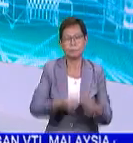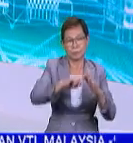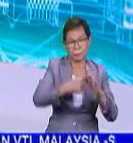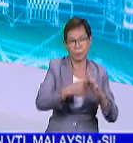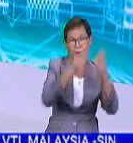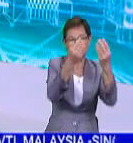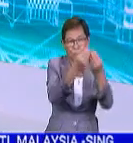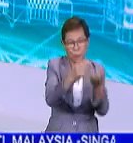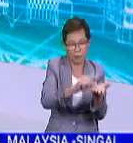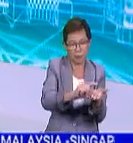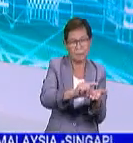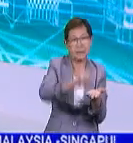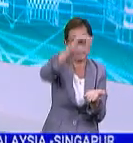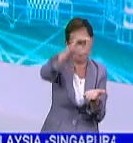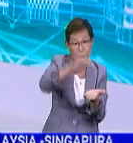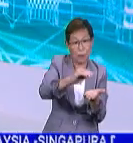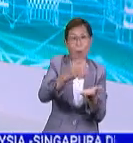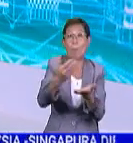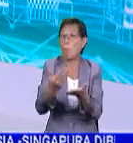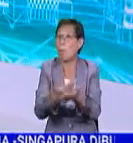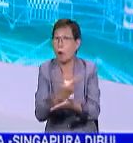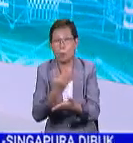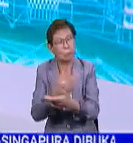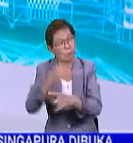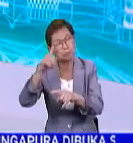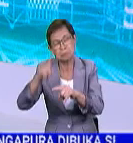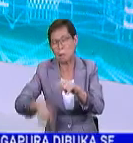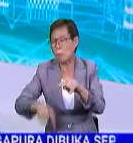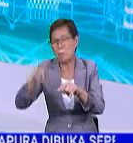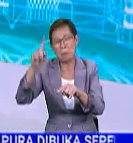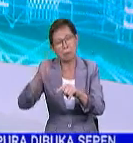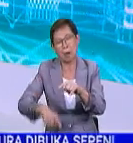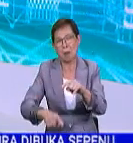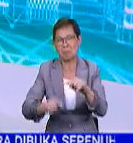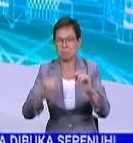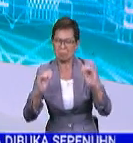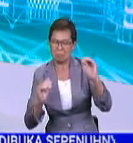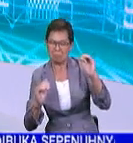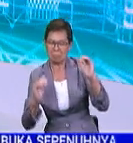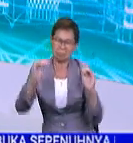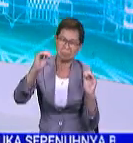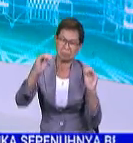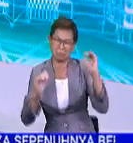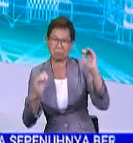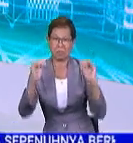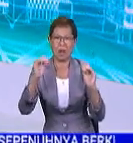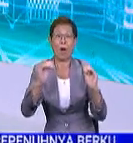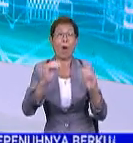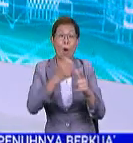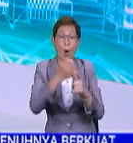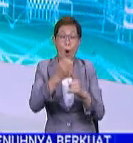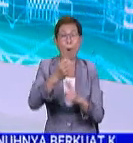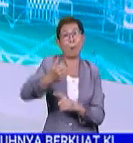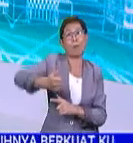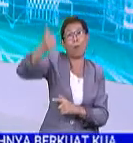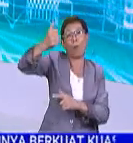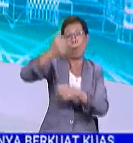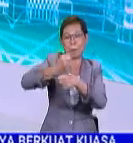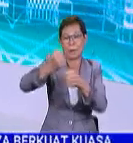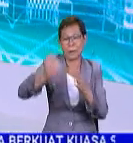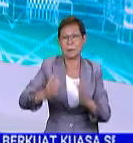Pelaksanaan kadar gaji minimum baru tidak boleh dilaksanakan secara berat sebelah atau hanya mengutamakan pekerja